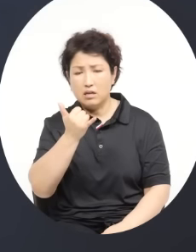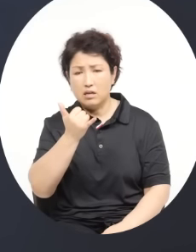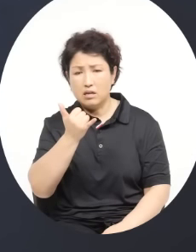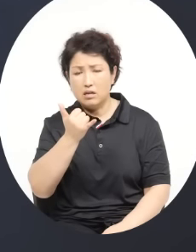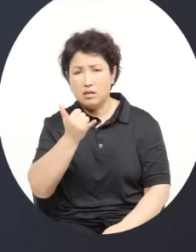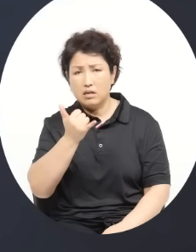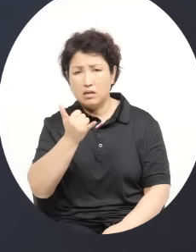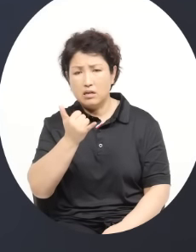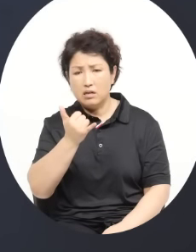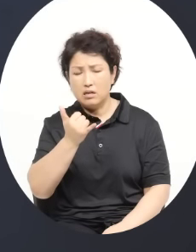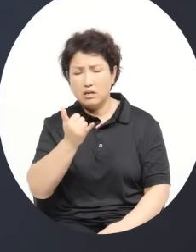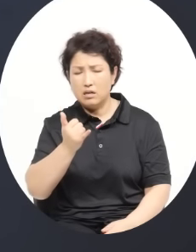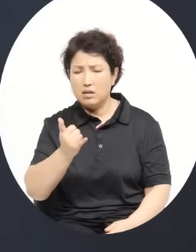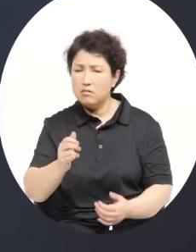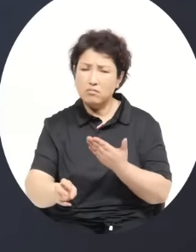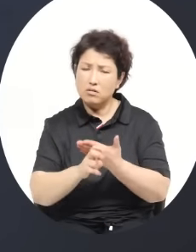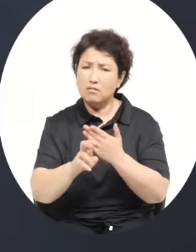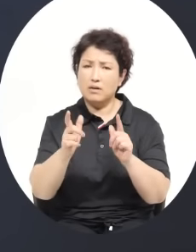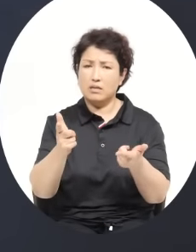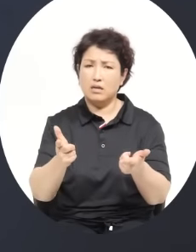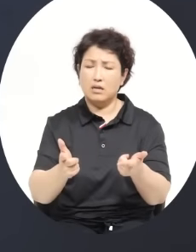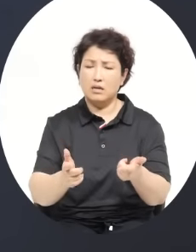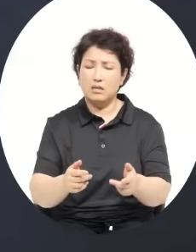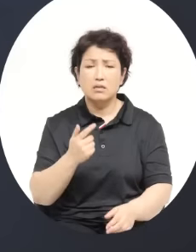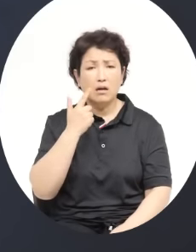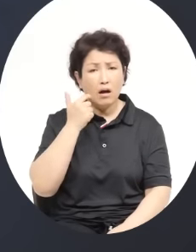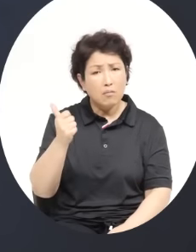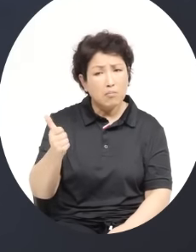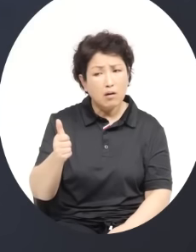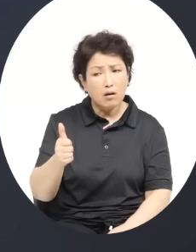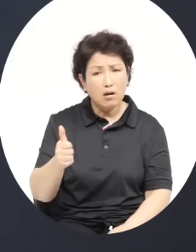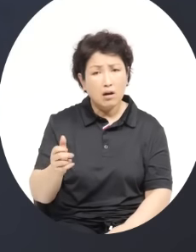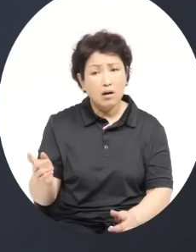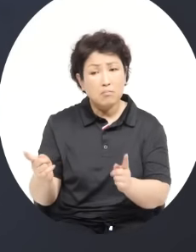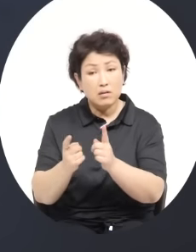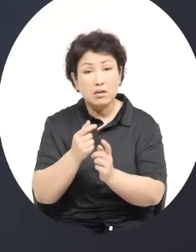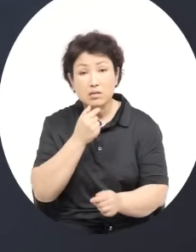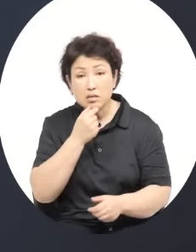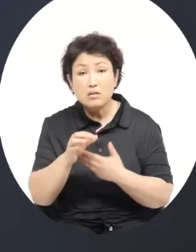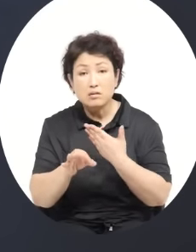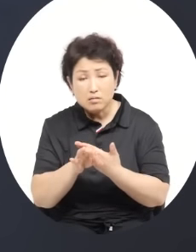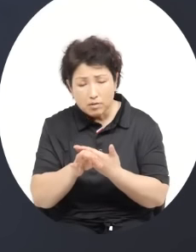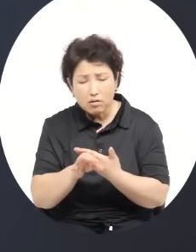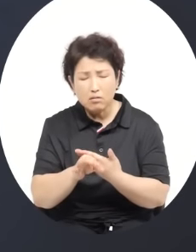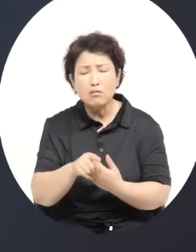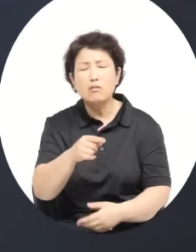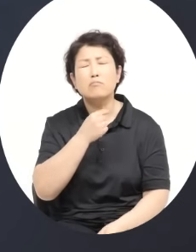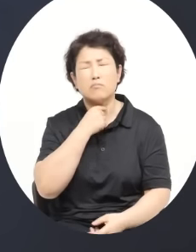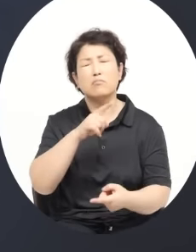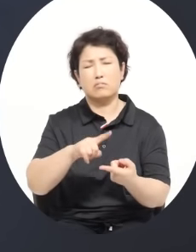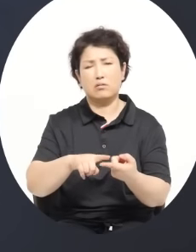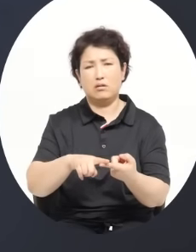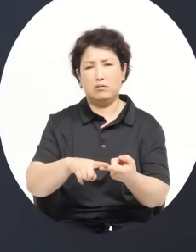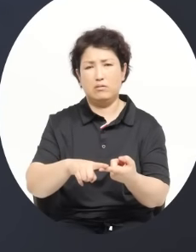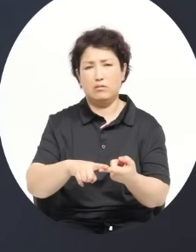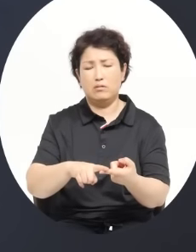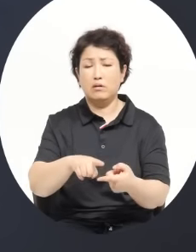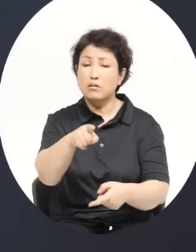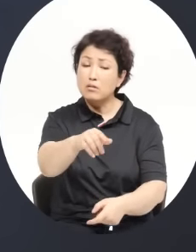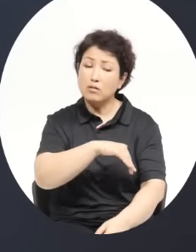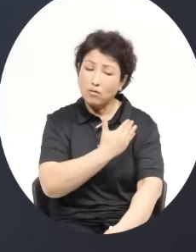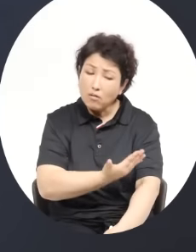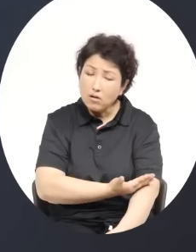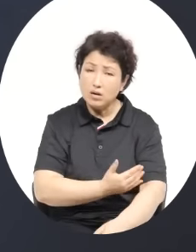잘못된 게 아니다. 그러니까 아버지를 만나고 싶으면 만나고 만나기 싫으면 안 만나도 된다. 그것은 자신에게